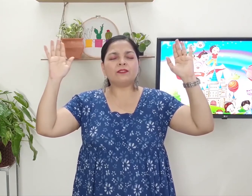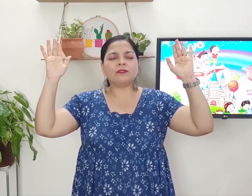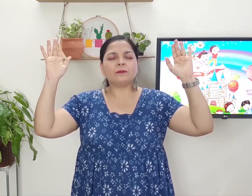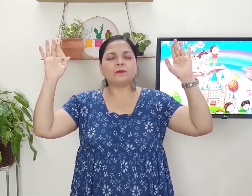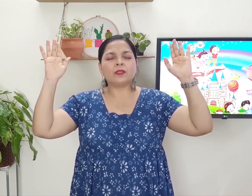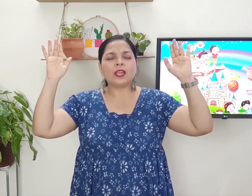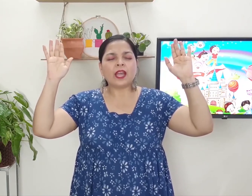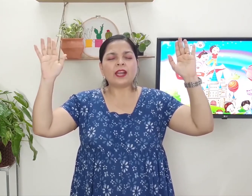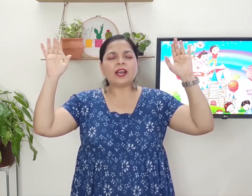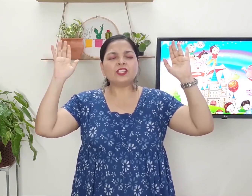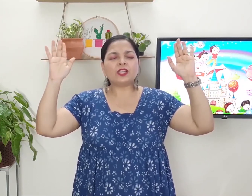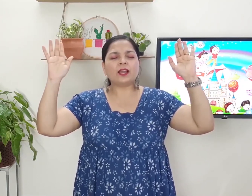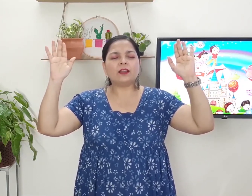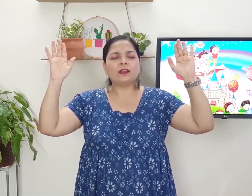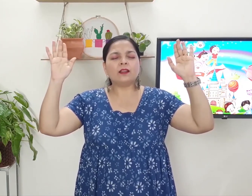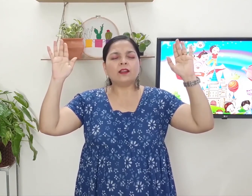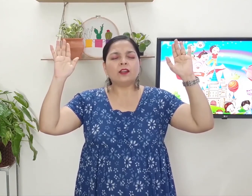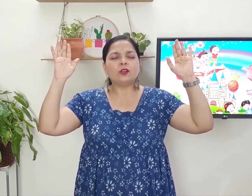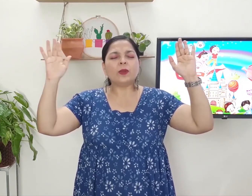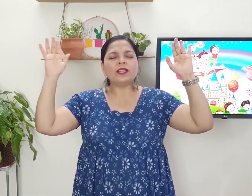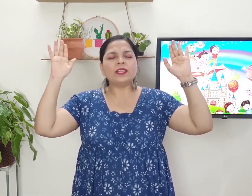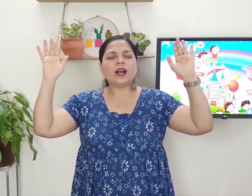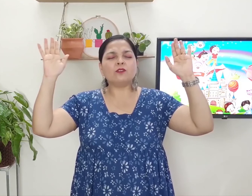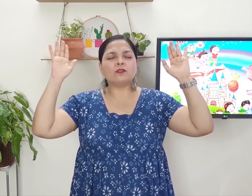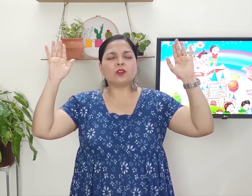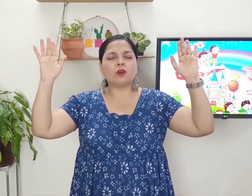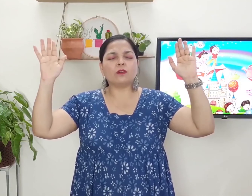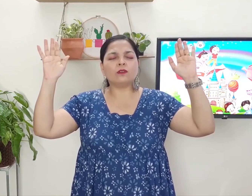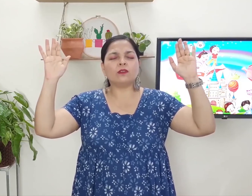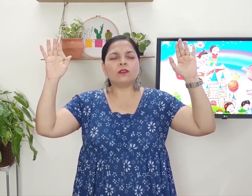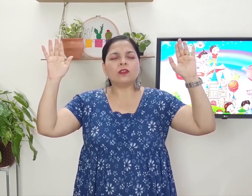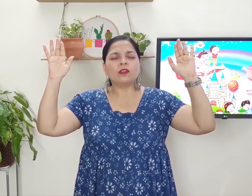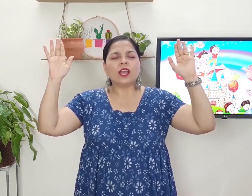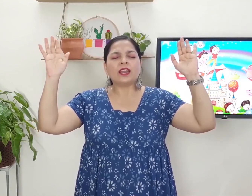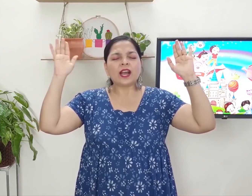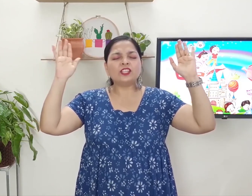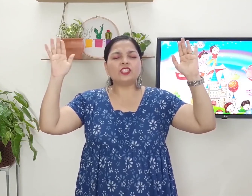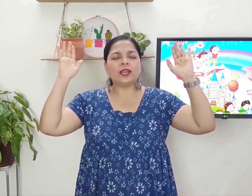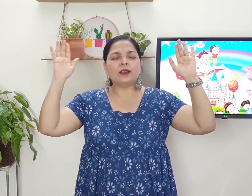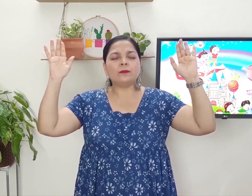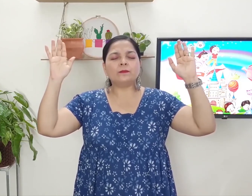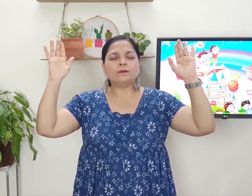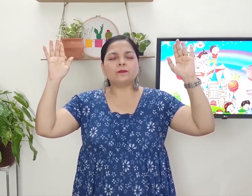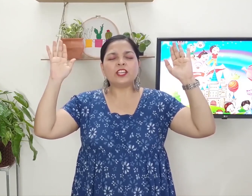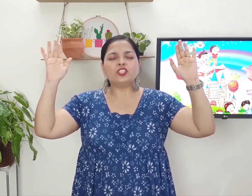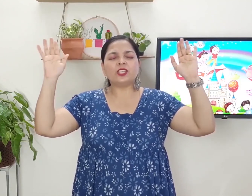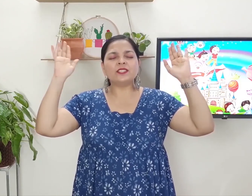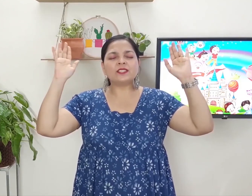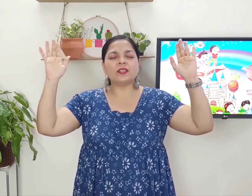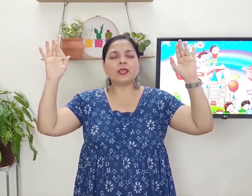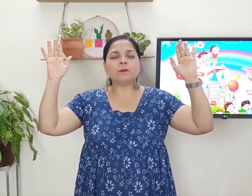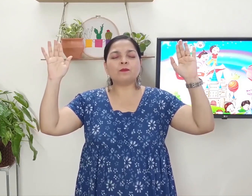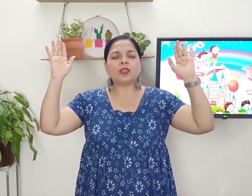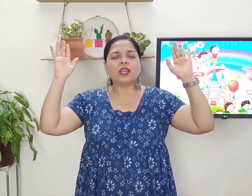நான்َّமையும் கிருபையும்engesனை தொடரும் நான்interestு என்று கருடைய வீத்தல் நீடித்து நாட் கலாய் நிலைத்திருப்பேண்